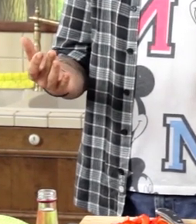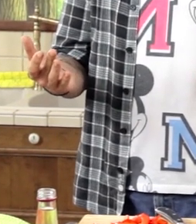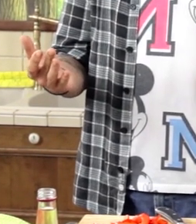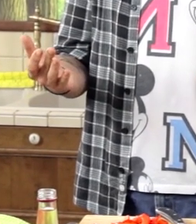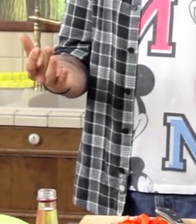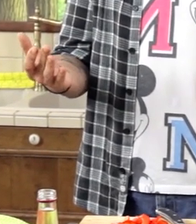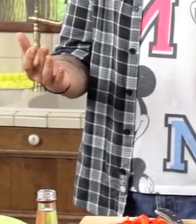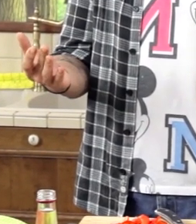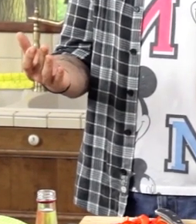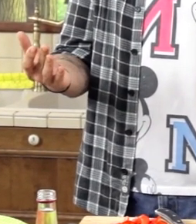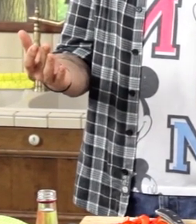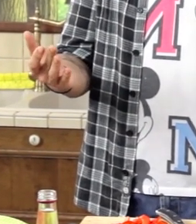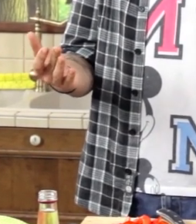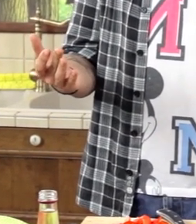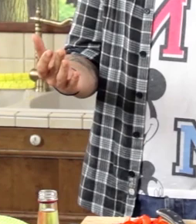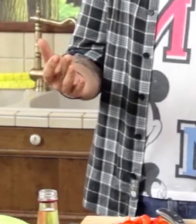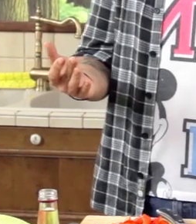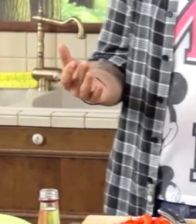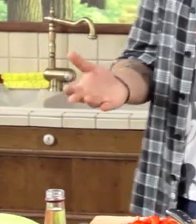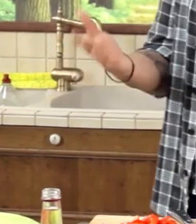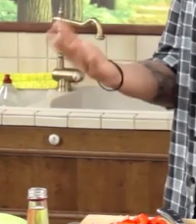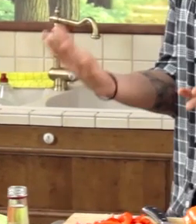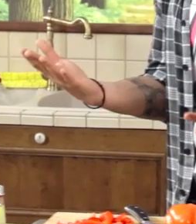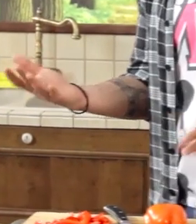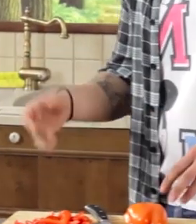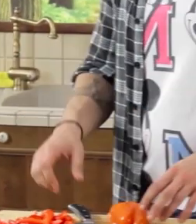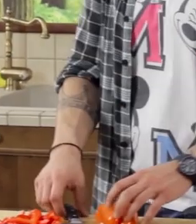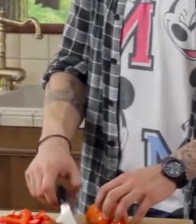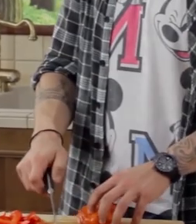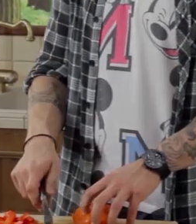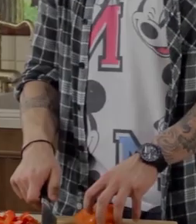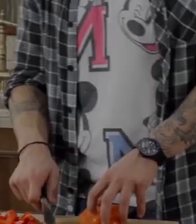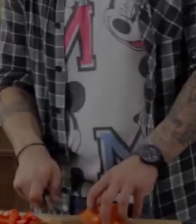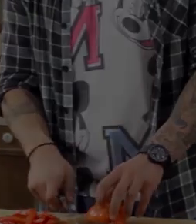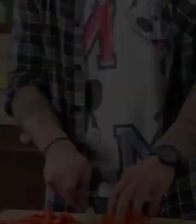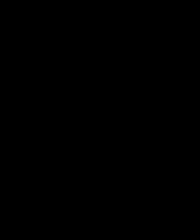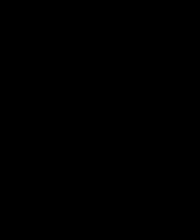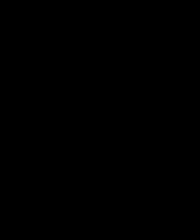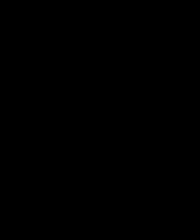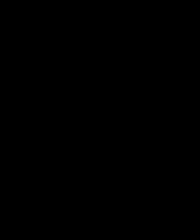λάκι. Είμαι δεξής.